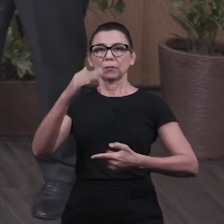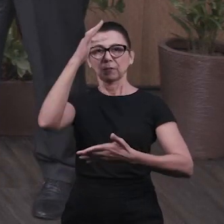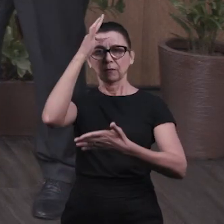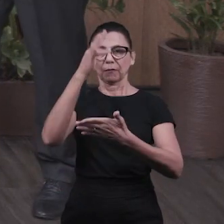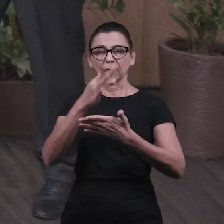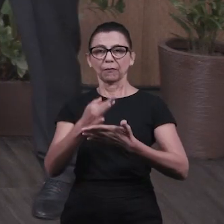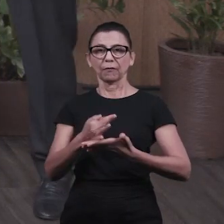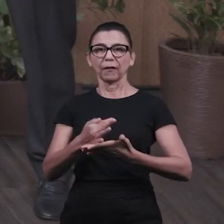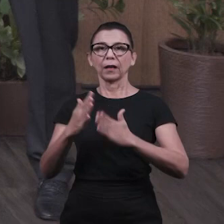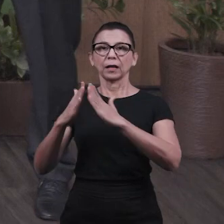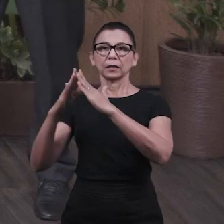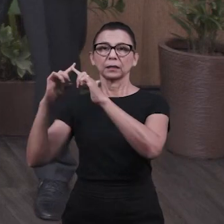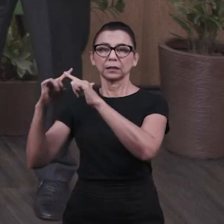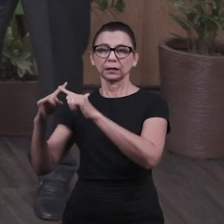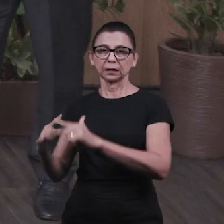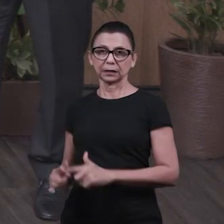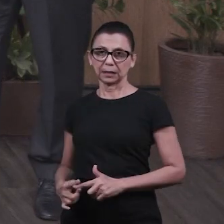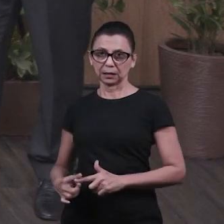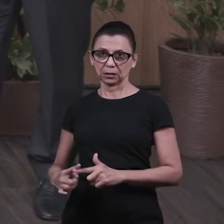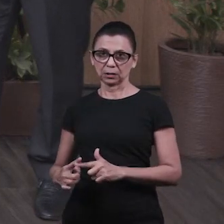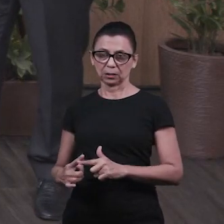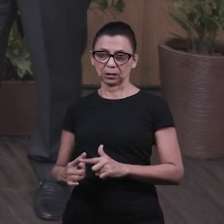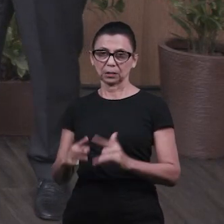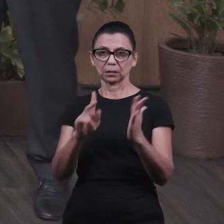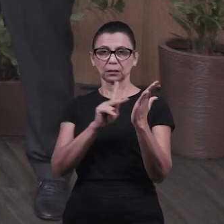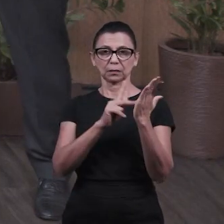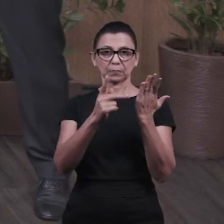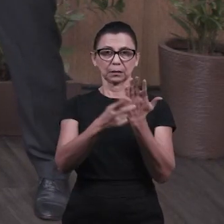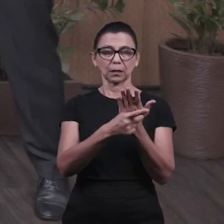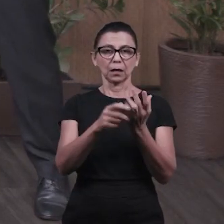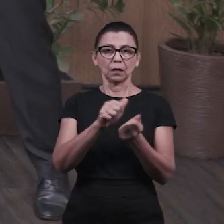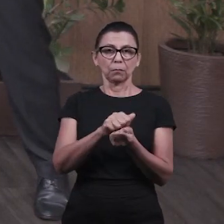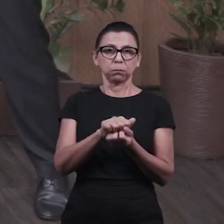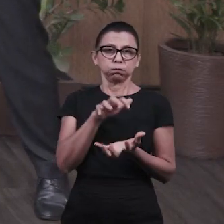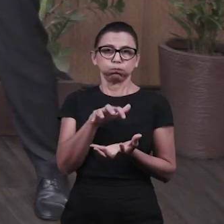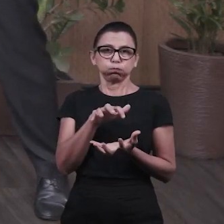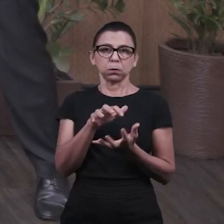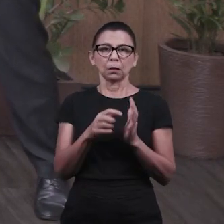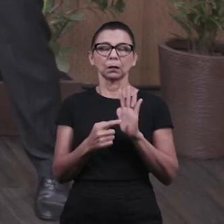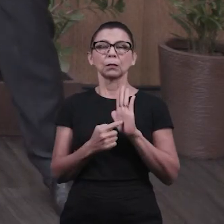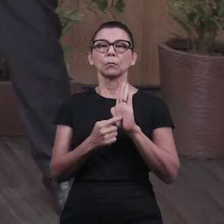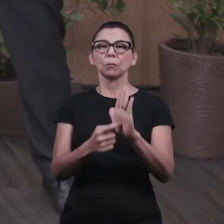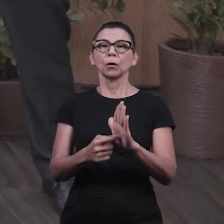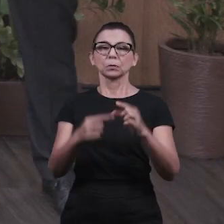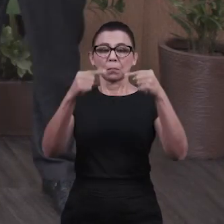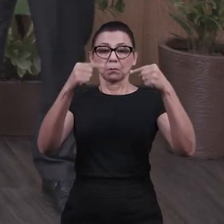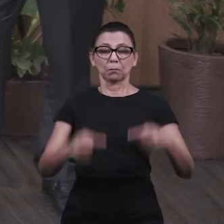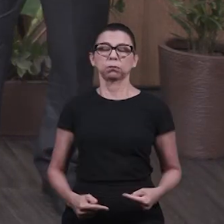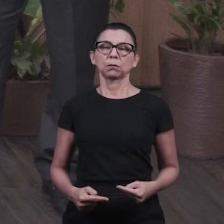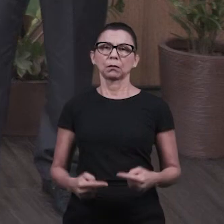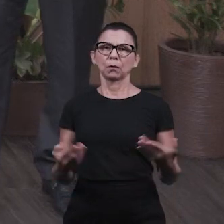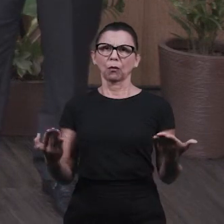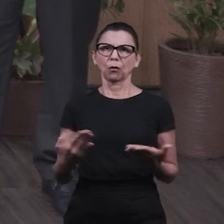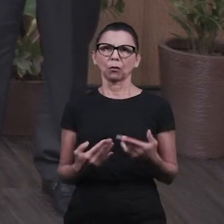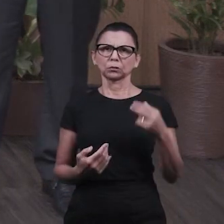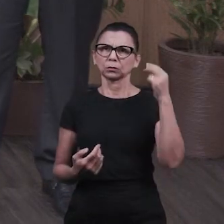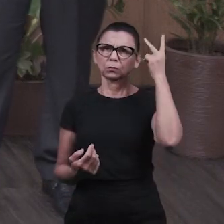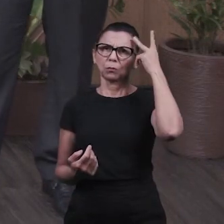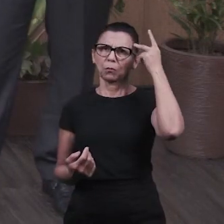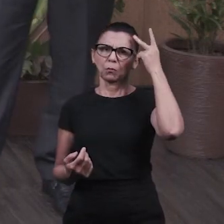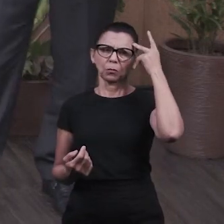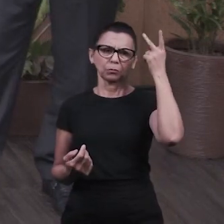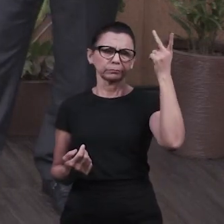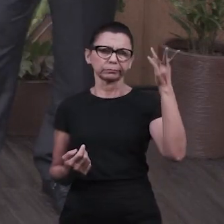type de position qui se trouve dans la parabole du ferment est très commun dans le jour d'aujourd'hui. Le texte